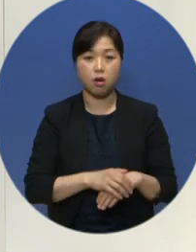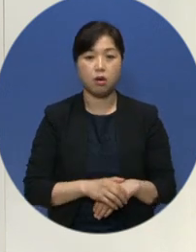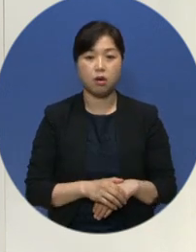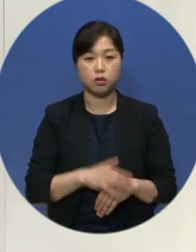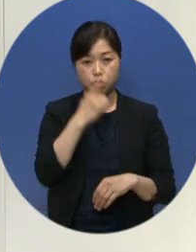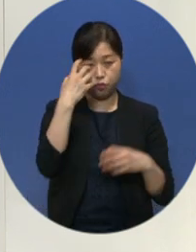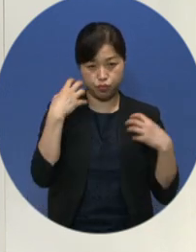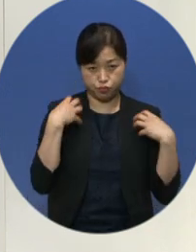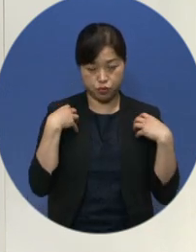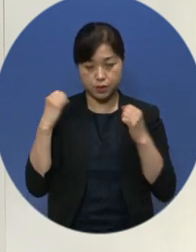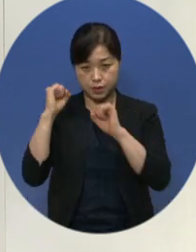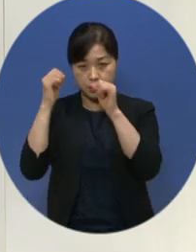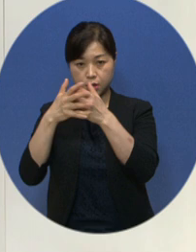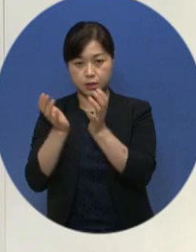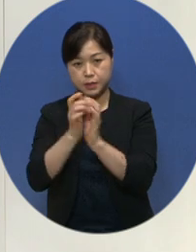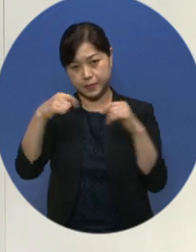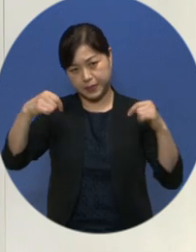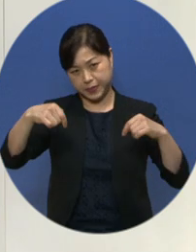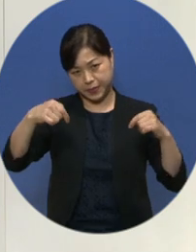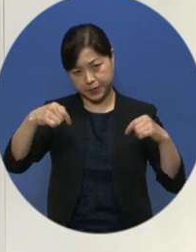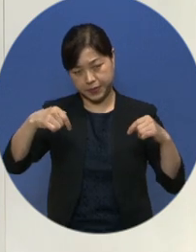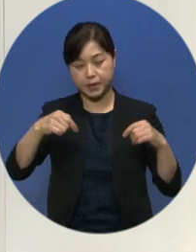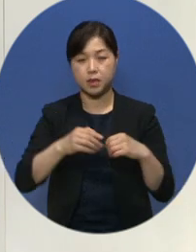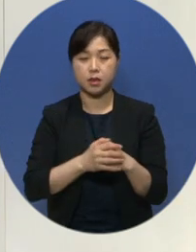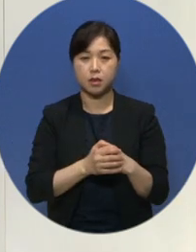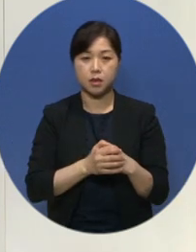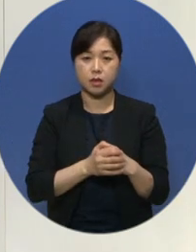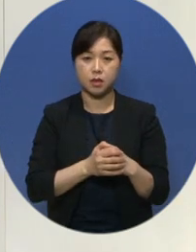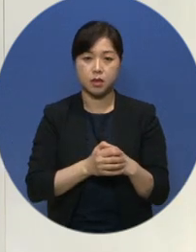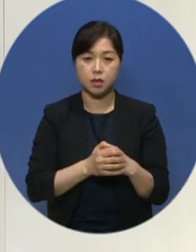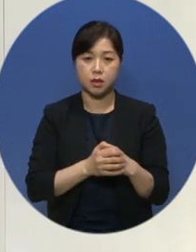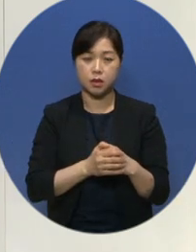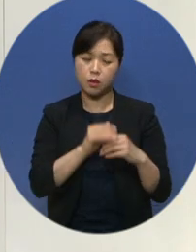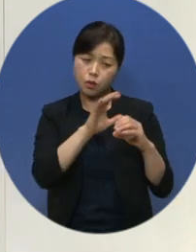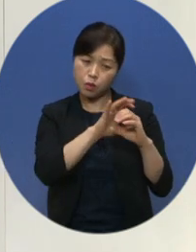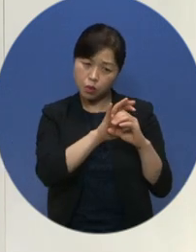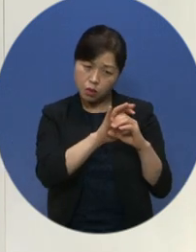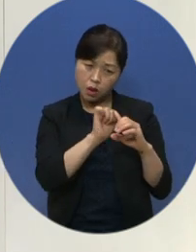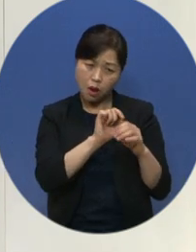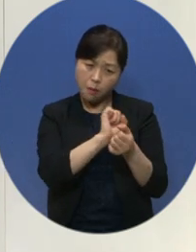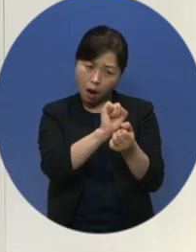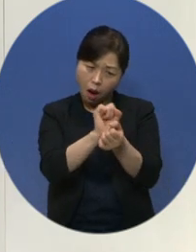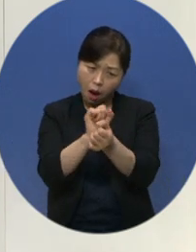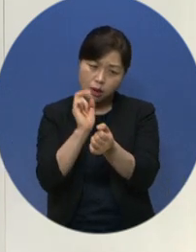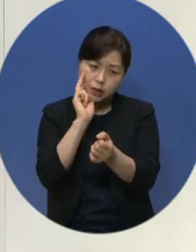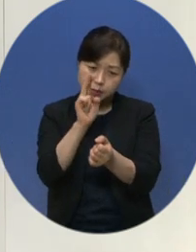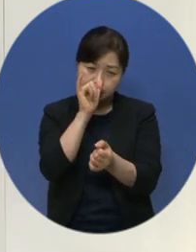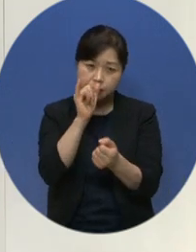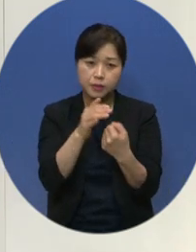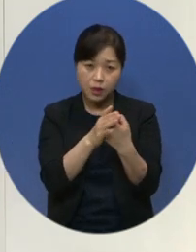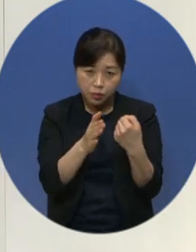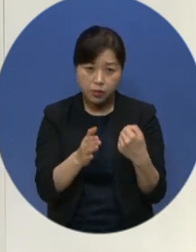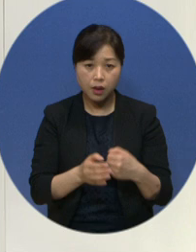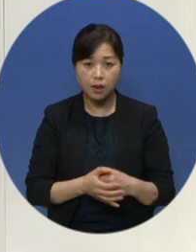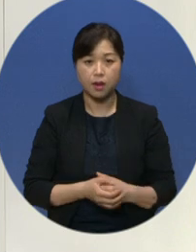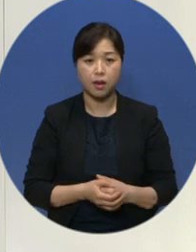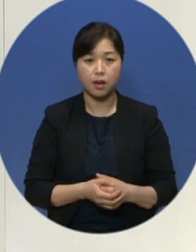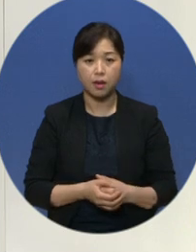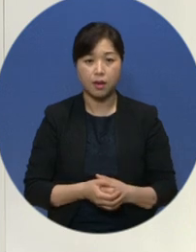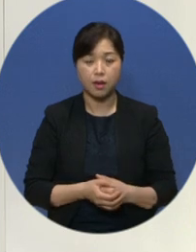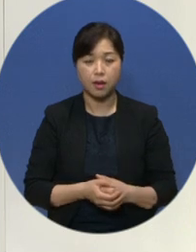해서 어그로 나가 워낙에 이제 그 그때 당시 심각한 에 문제였기 때문에 어